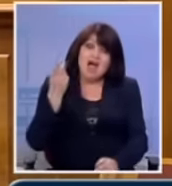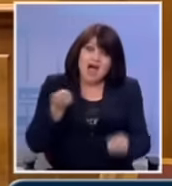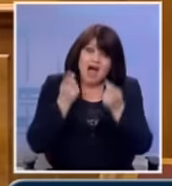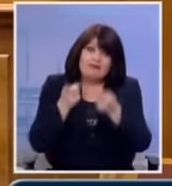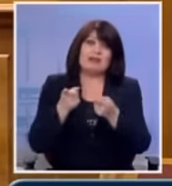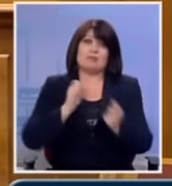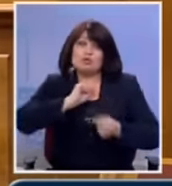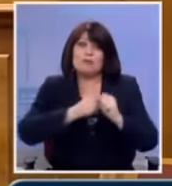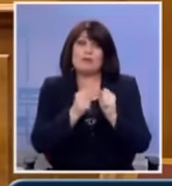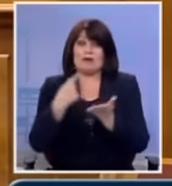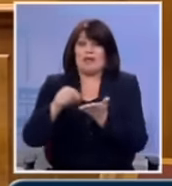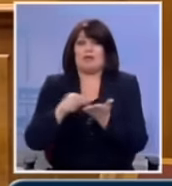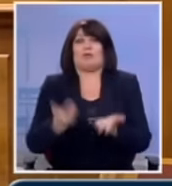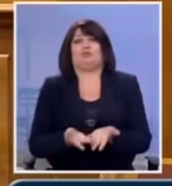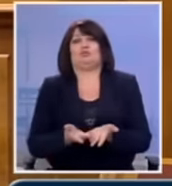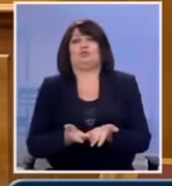προσπαθούμε να κλείσουμε.